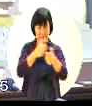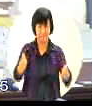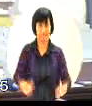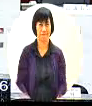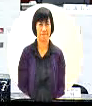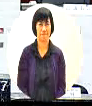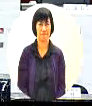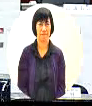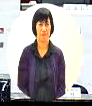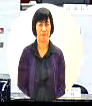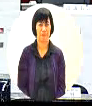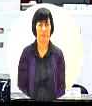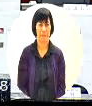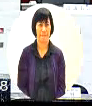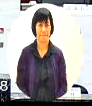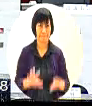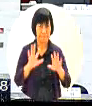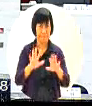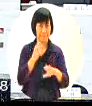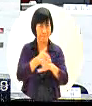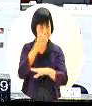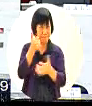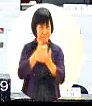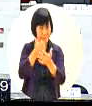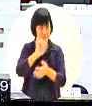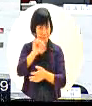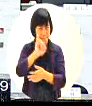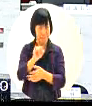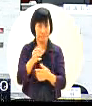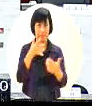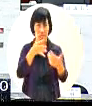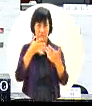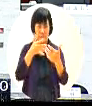谢谢。 好，今天感谢翁议员的执